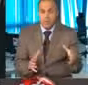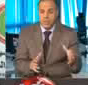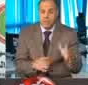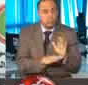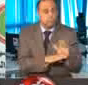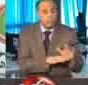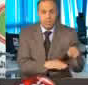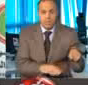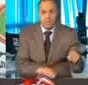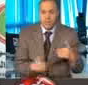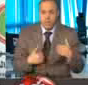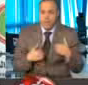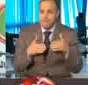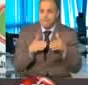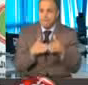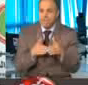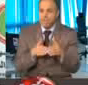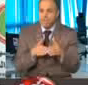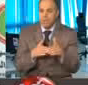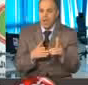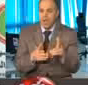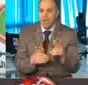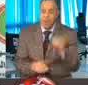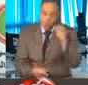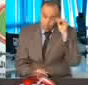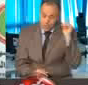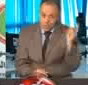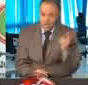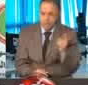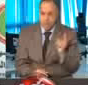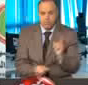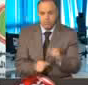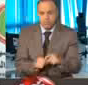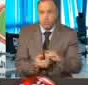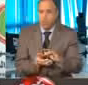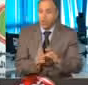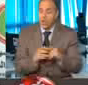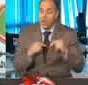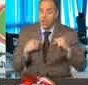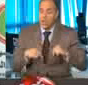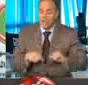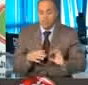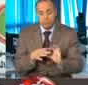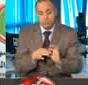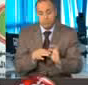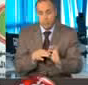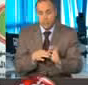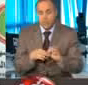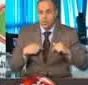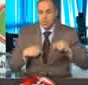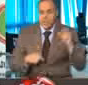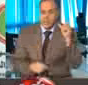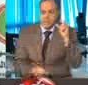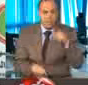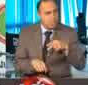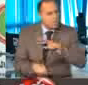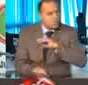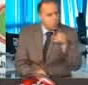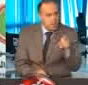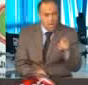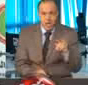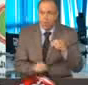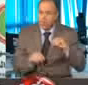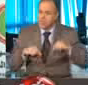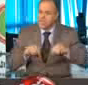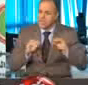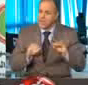الوقاية. المطلوب هو أنه تولي قضية وطنية، أنه تنخرط فيها جميع الوزارات، لأنه وزارة الشؤون الدينية معنية، وزارة التربية